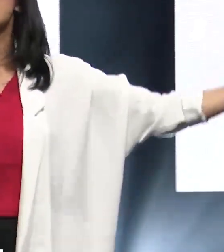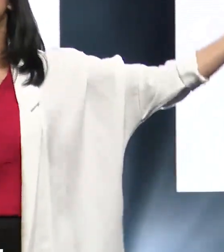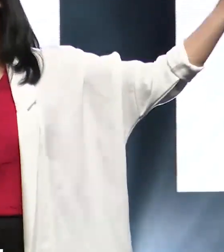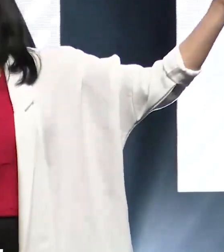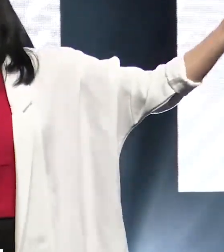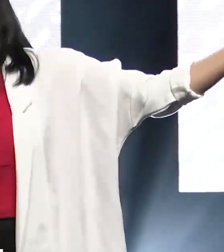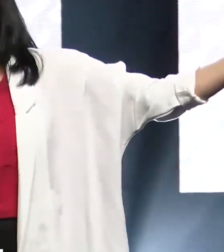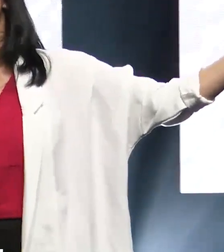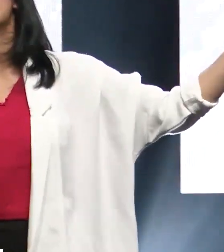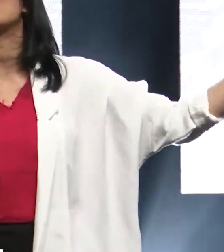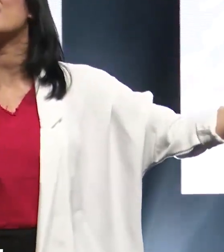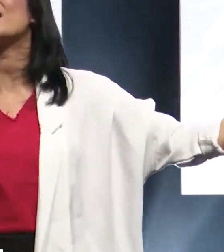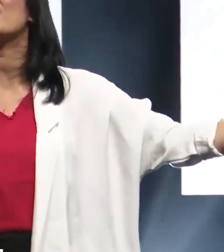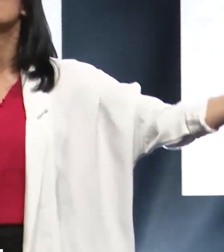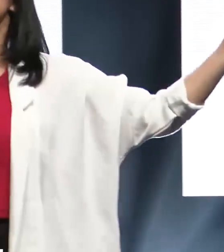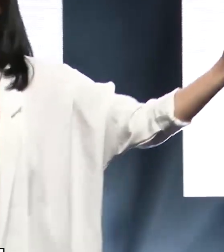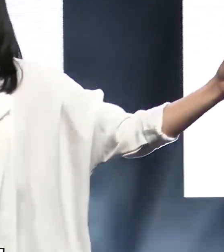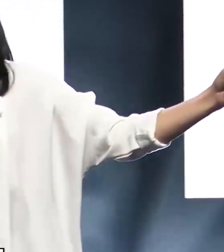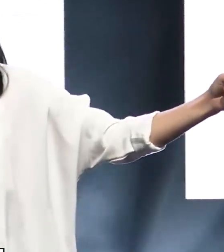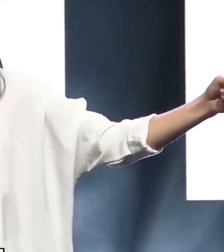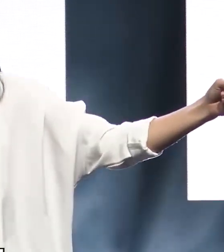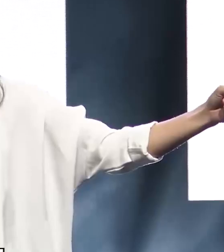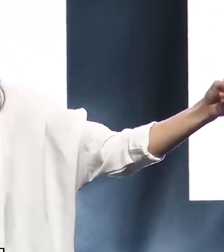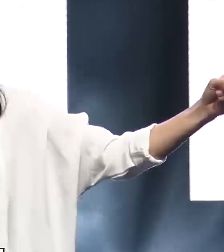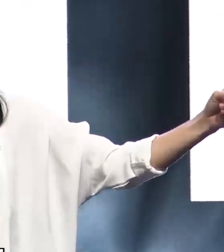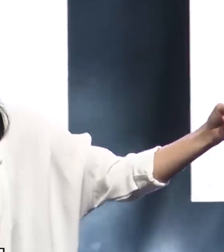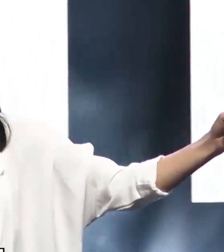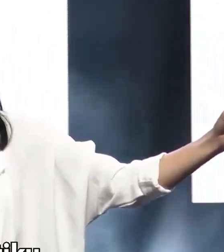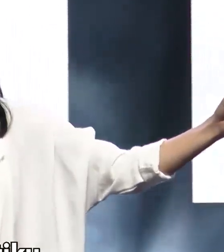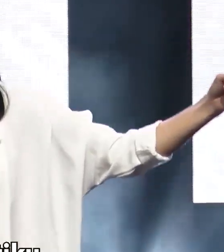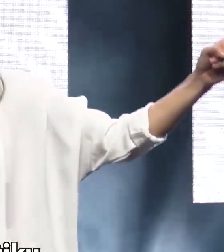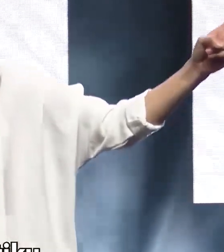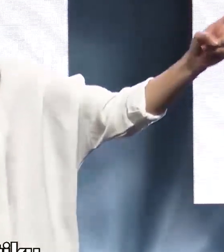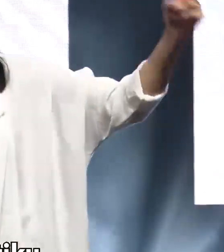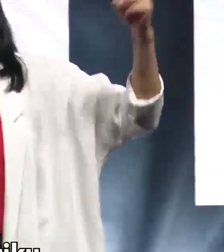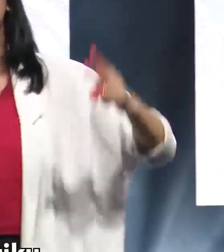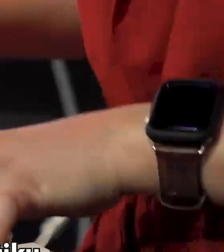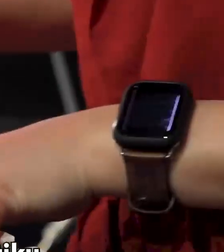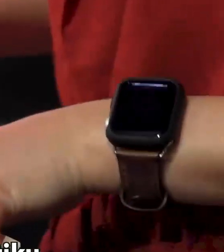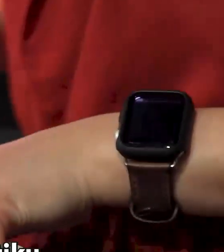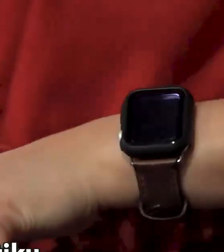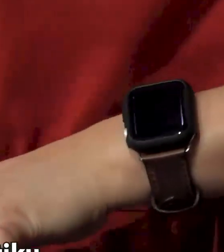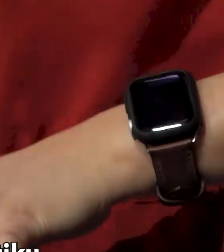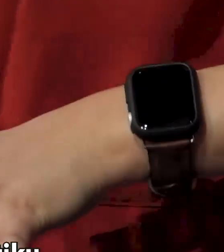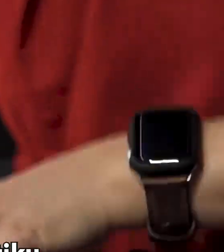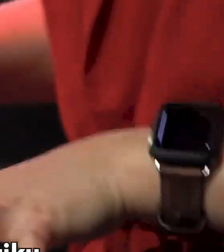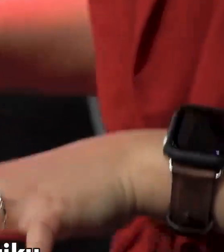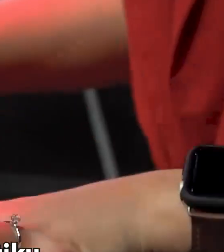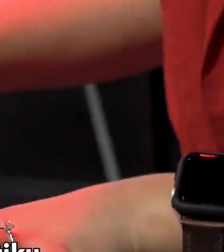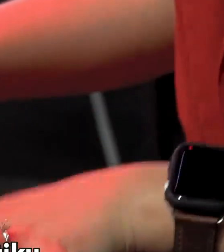Indonesia di hatiku. Indonesia, Indonesia